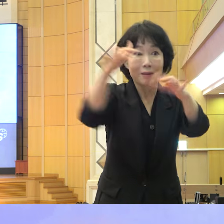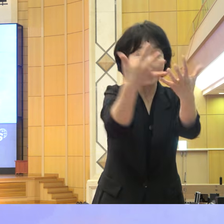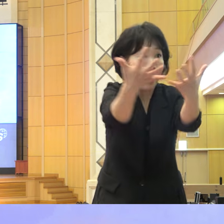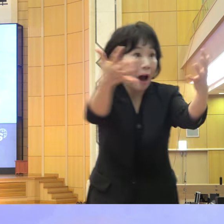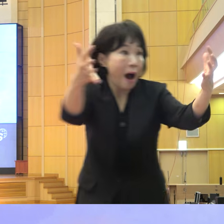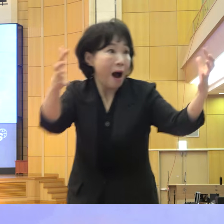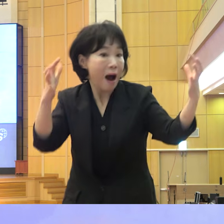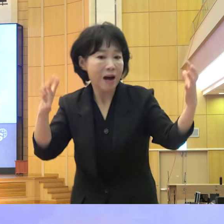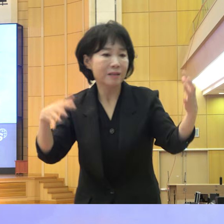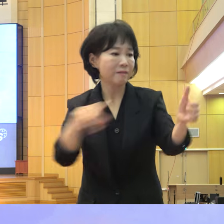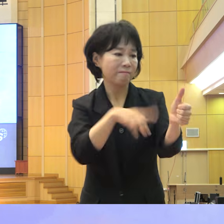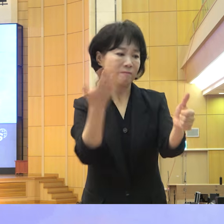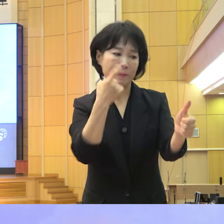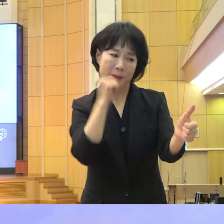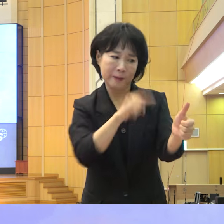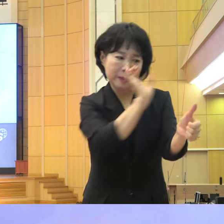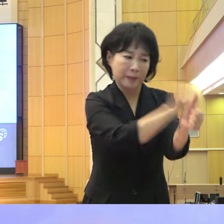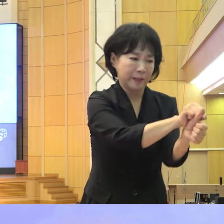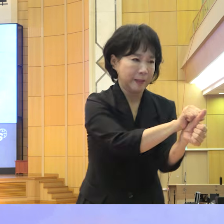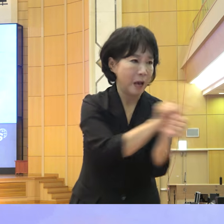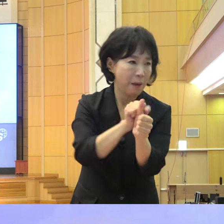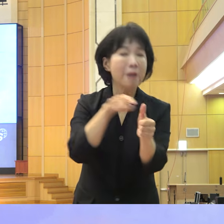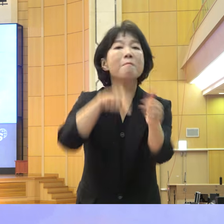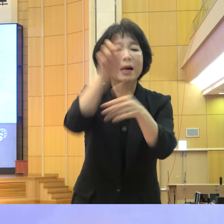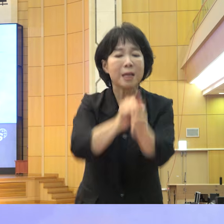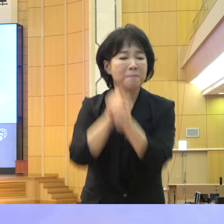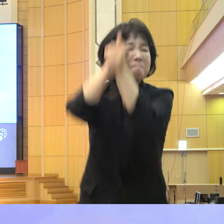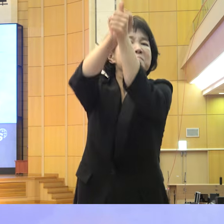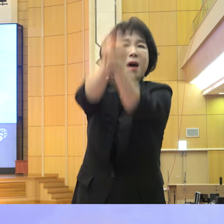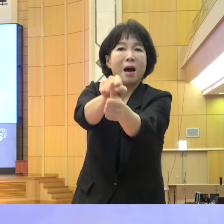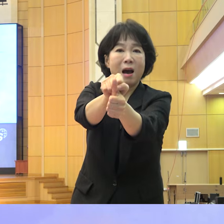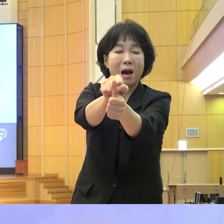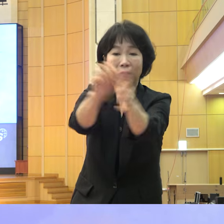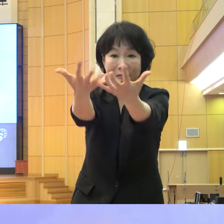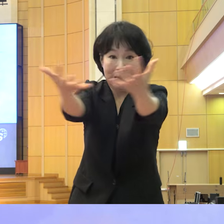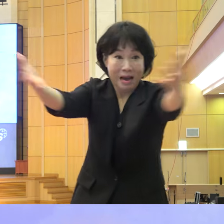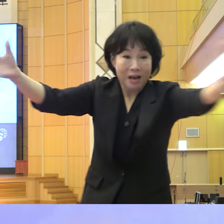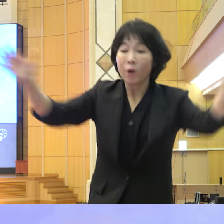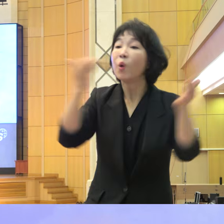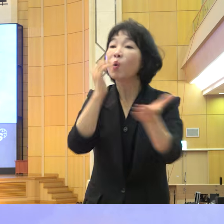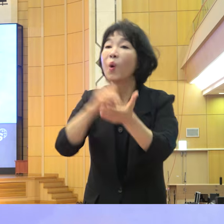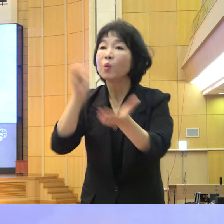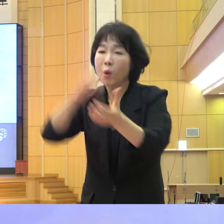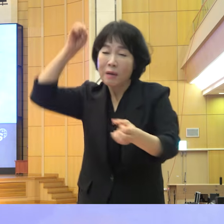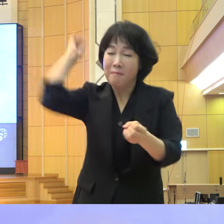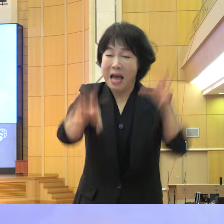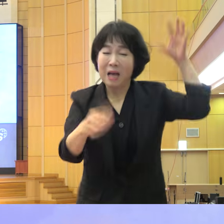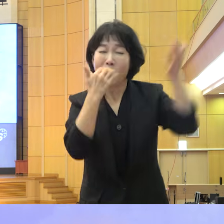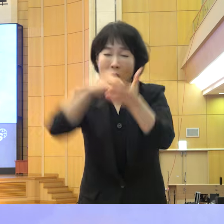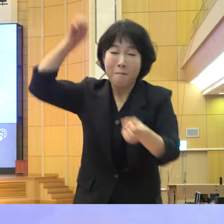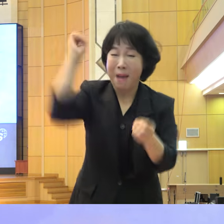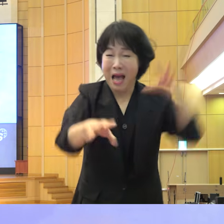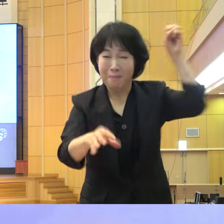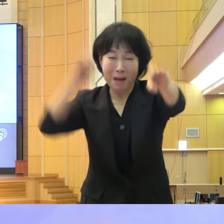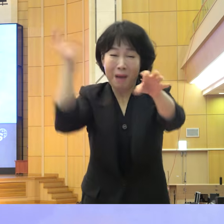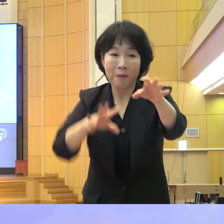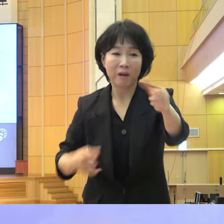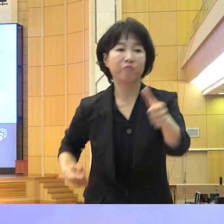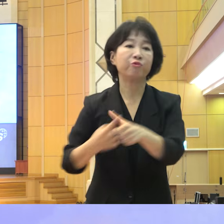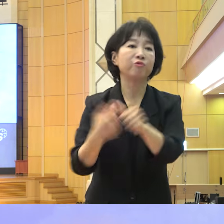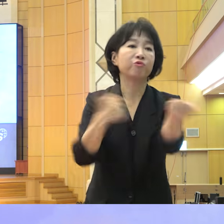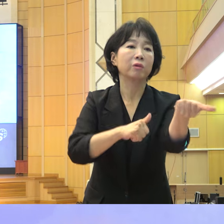곧 그를 진영 밖으로 끌어내고 돌로 그를 쳐 죽여서 여호와께서